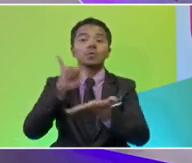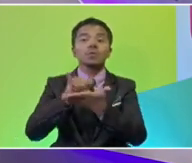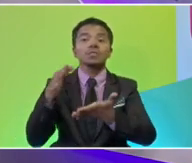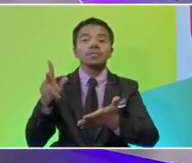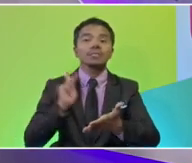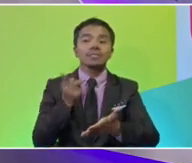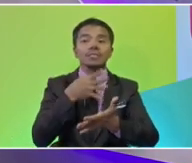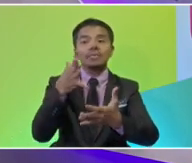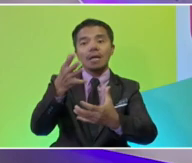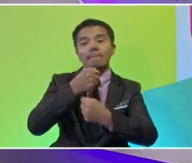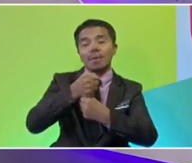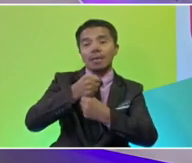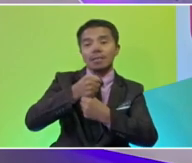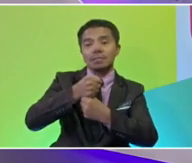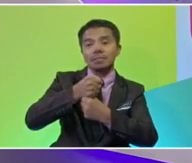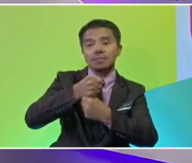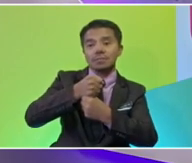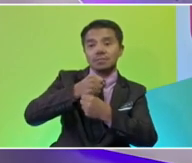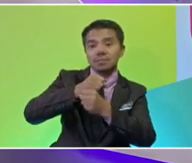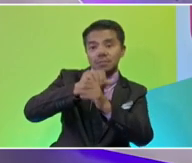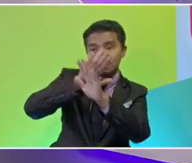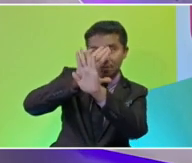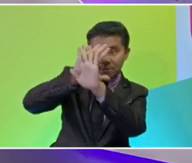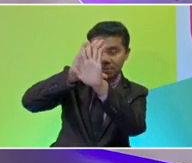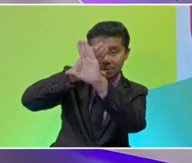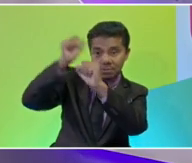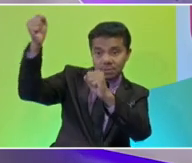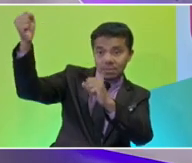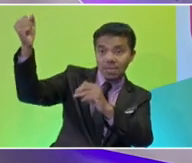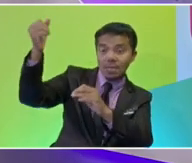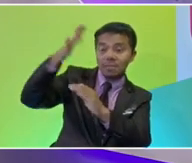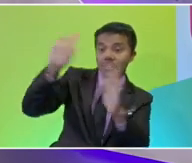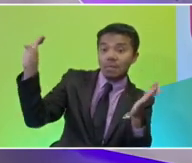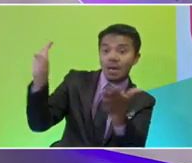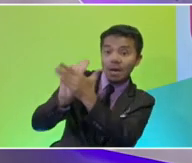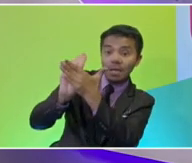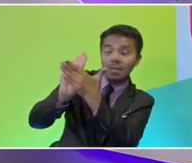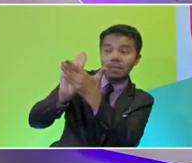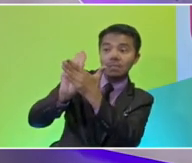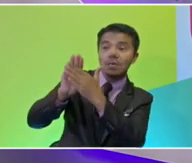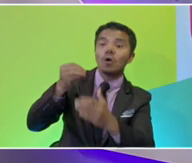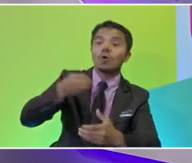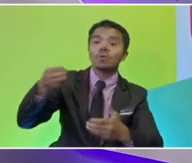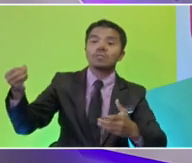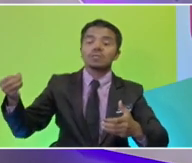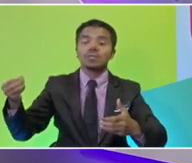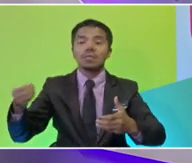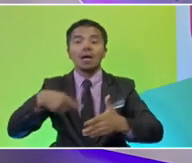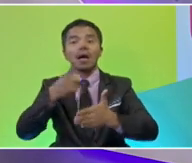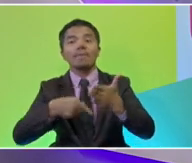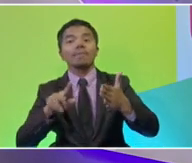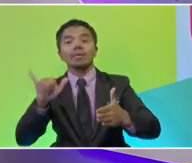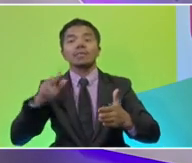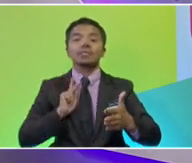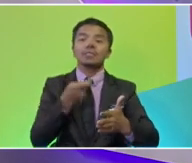krannya cahaya dihalang oleh objek Oke secara keseluruhannya apa yang kita belajar pada hari